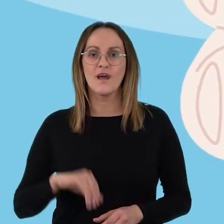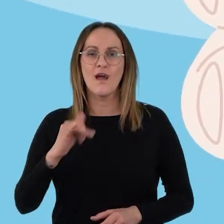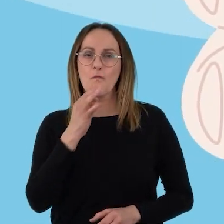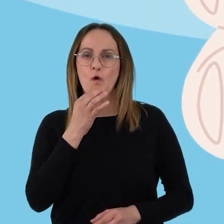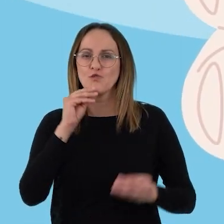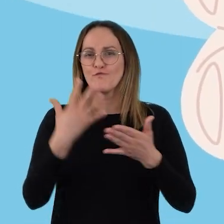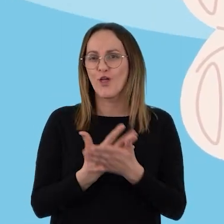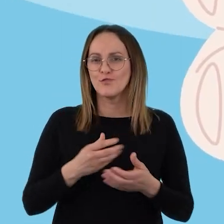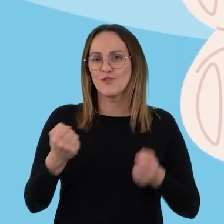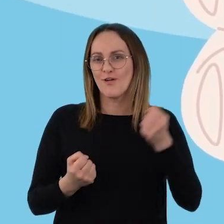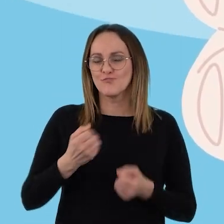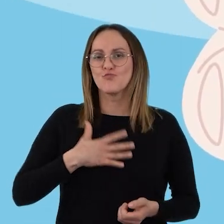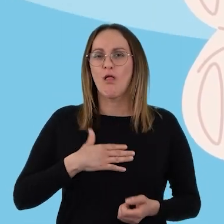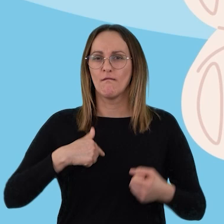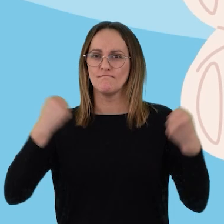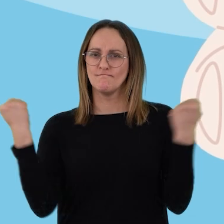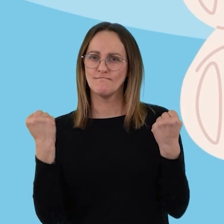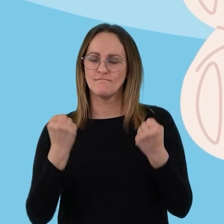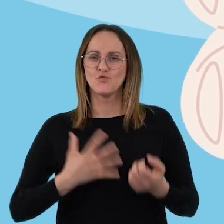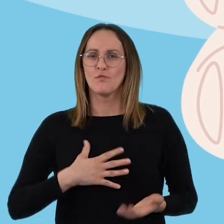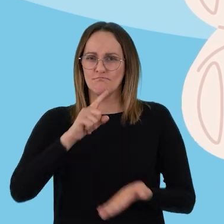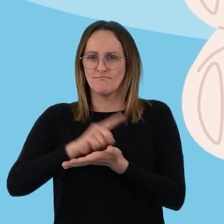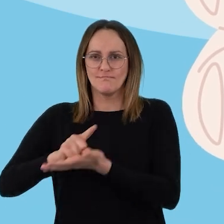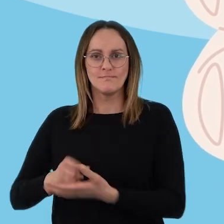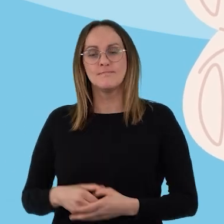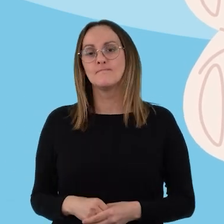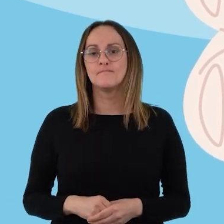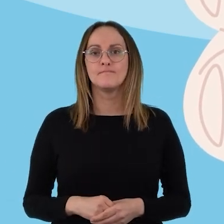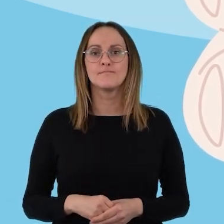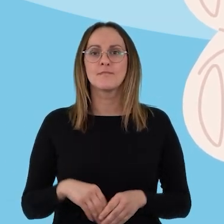Jako młody kierowca czujesz się często jak młody bóg.